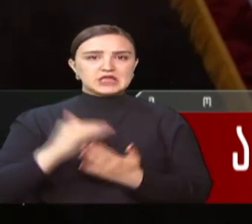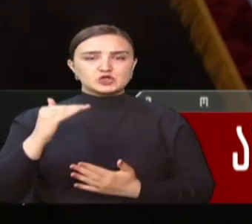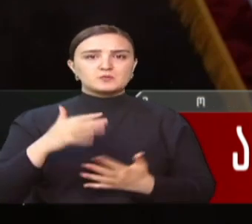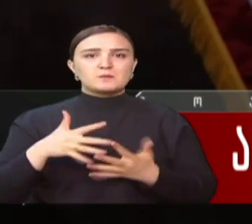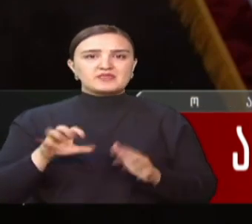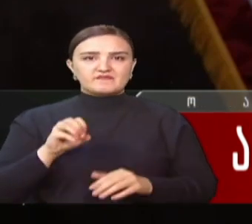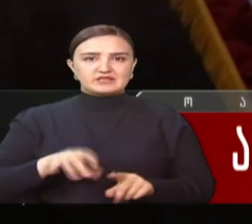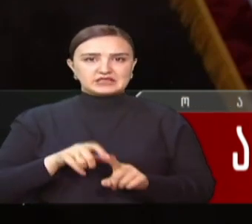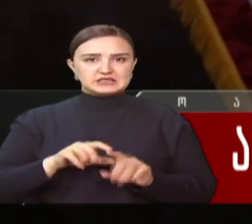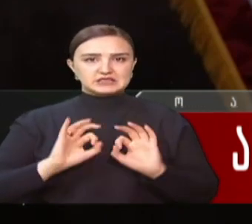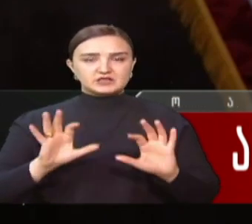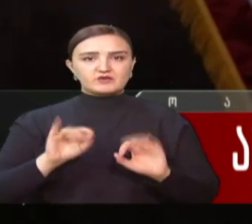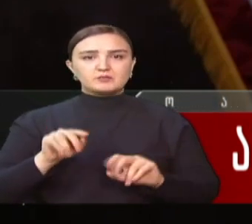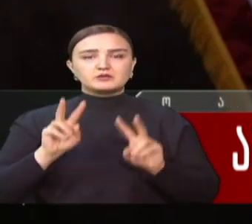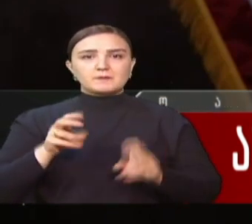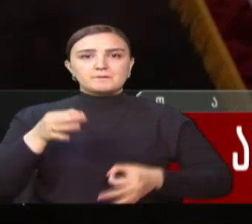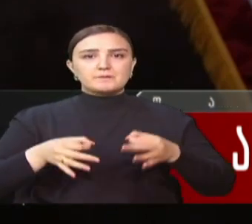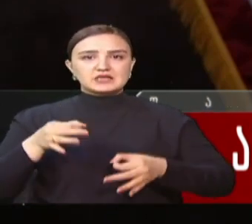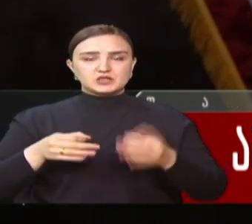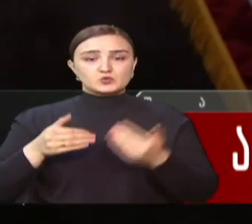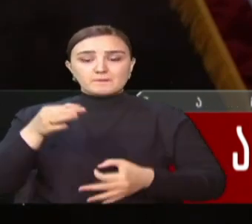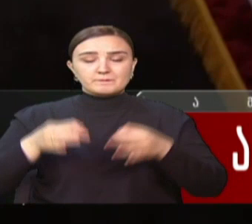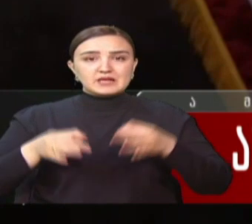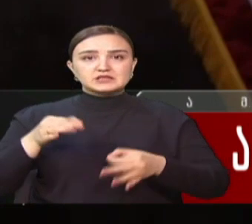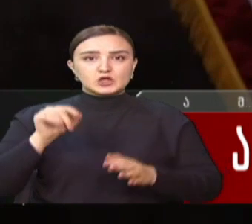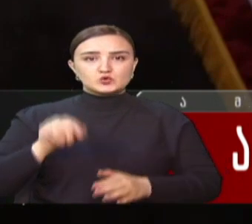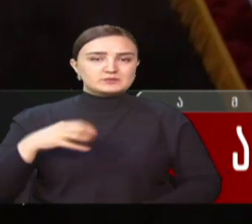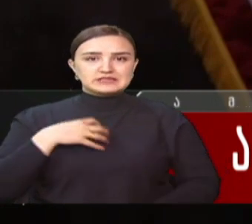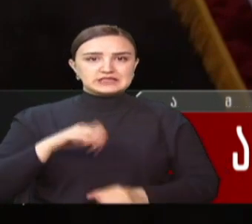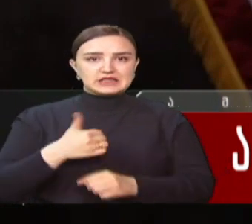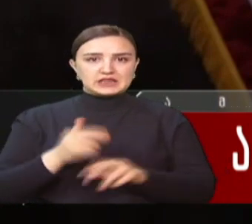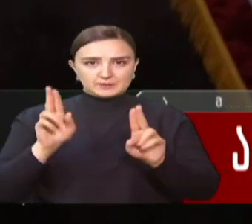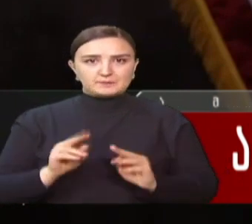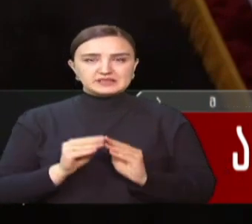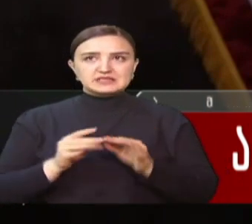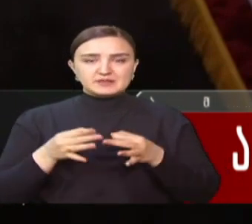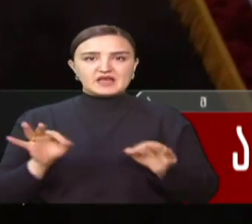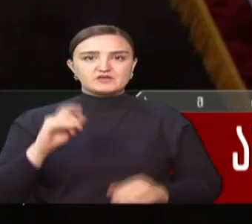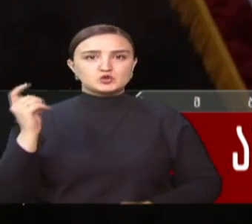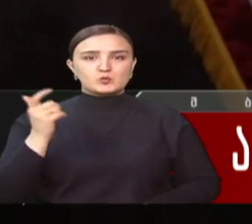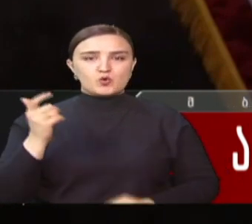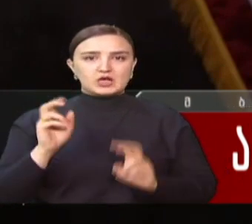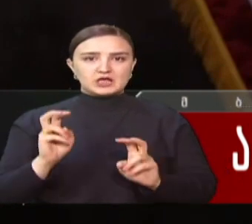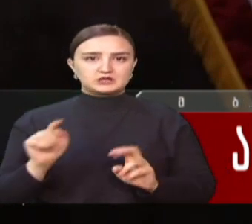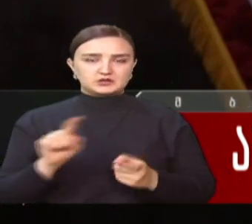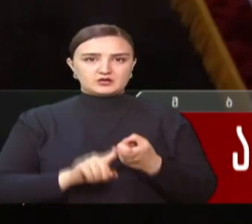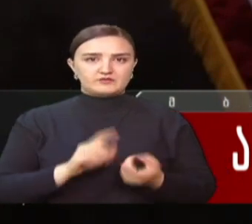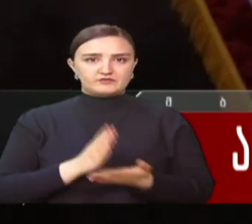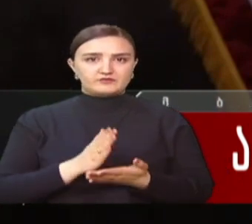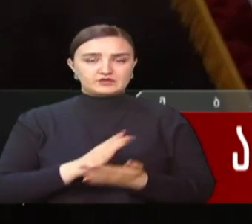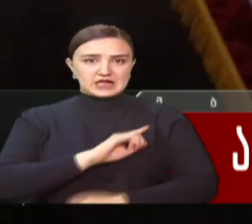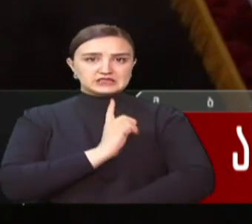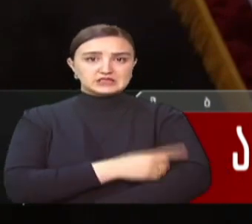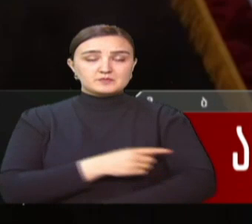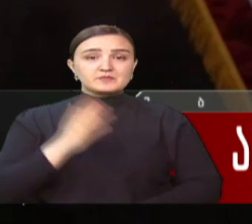ვიდრე სიტყვები. ის გულისხმობს მართლმსაჯულებას და სწორედ მართლმსაჯულება ის ძირითადი პრინციპი, რაც თავისუფლებასა და დემოკრატიას განამტკიცებს.